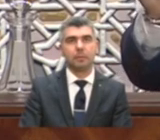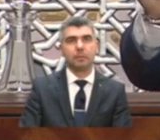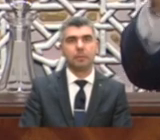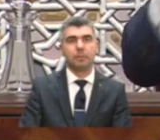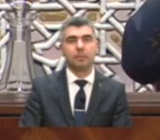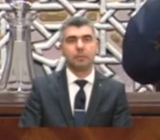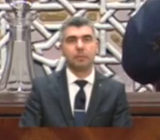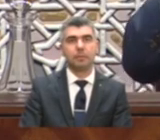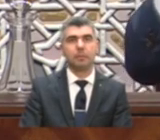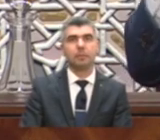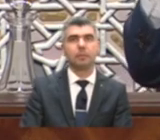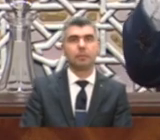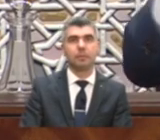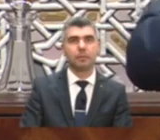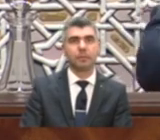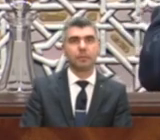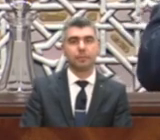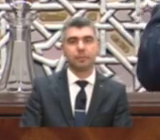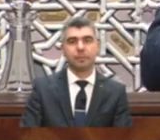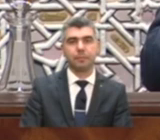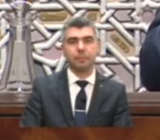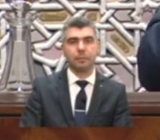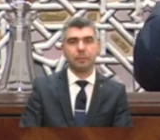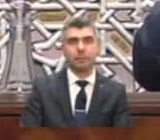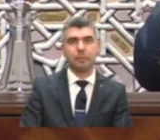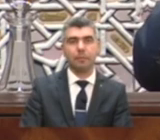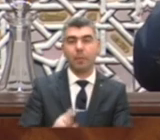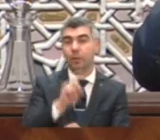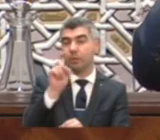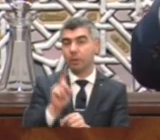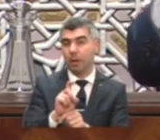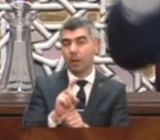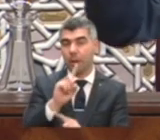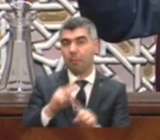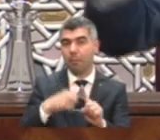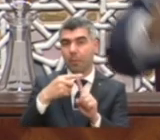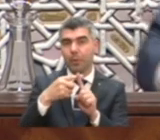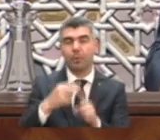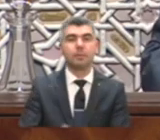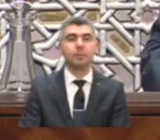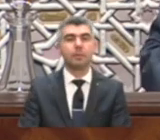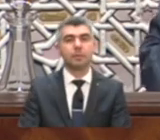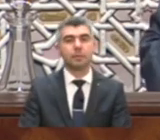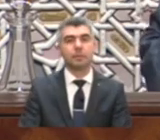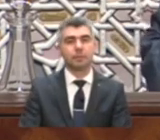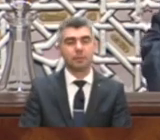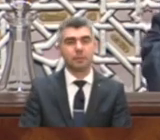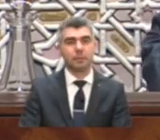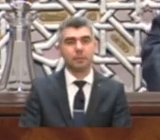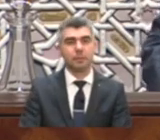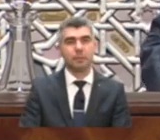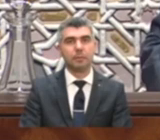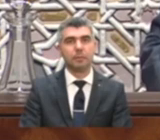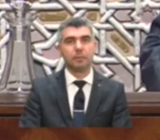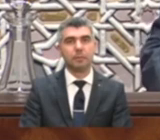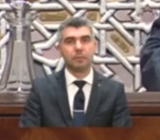اغلبيه دائما اغلبيه كاينش معارضه في التعقيبات. تفضل السيد نائب